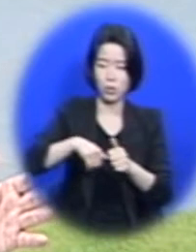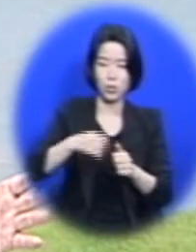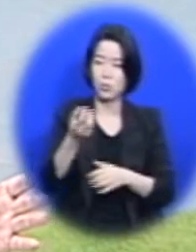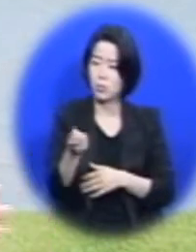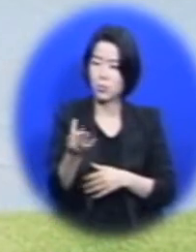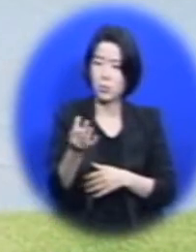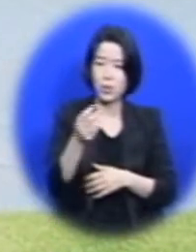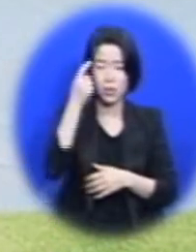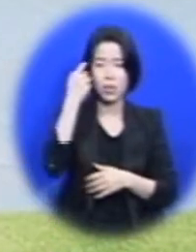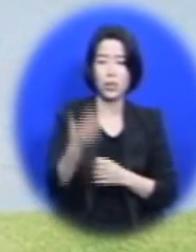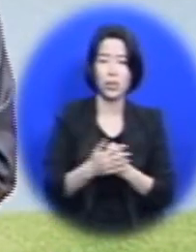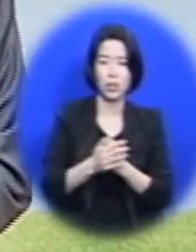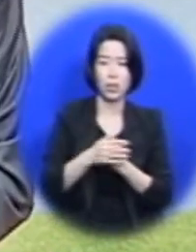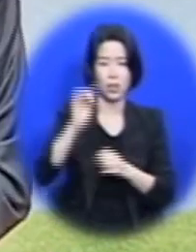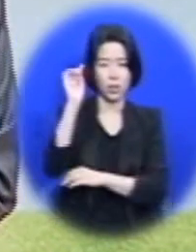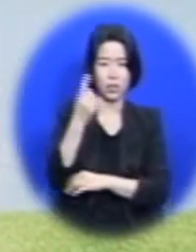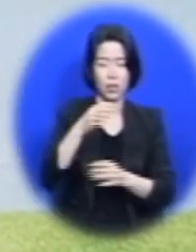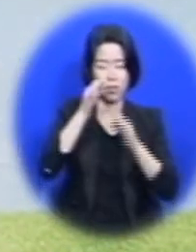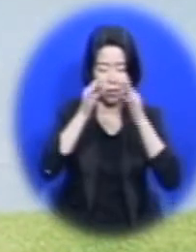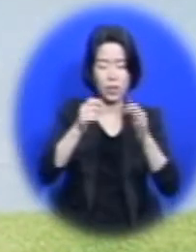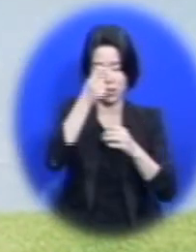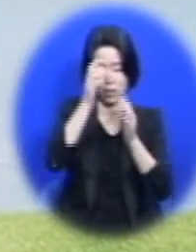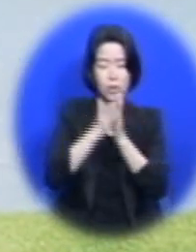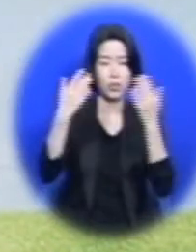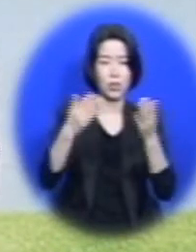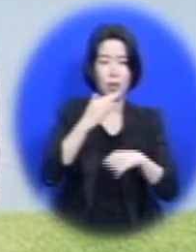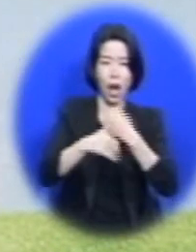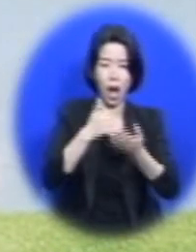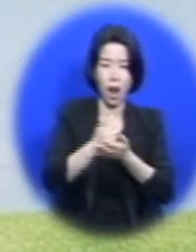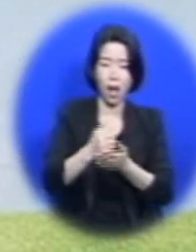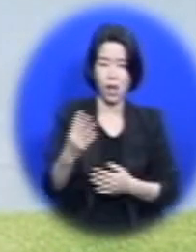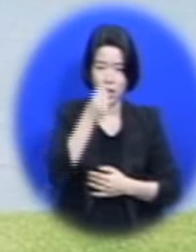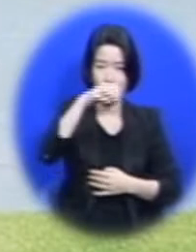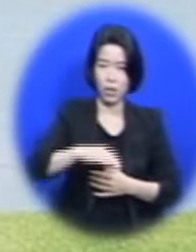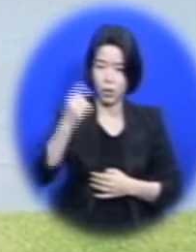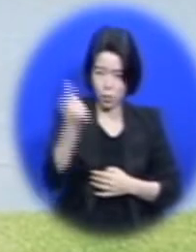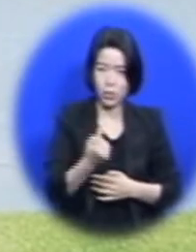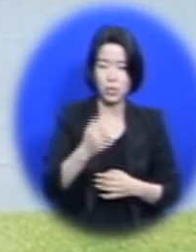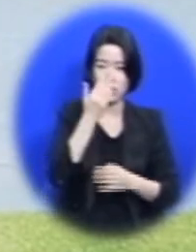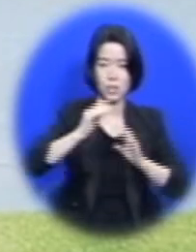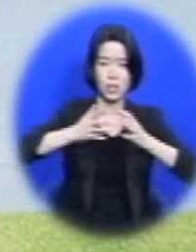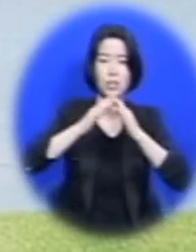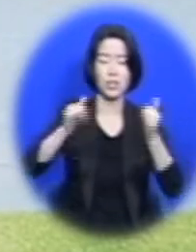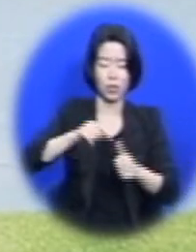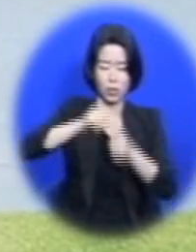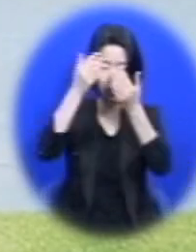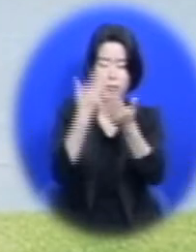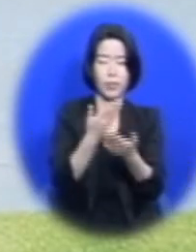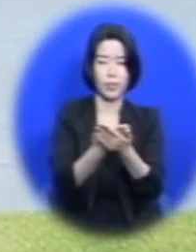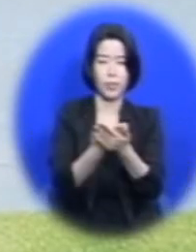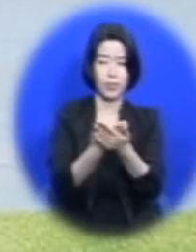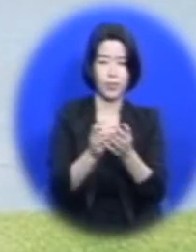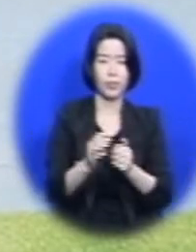되냐? 다윗은 탄식의 기도를 드립니다. 6절에 하나님, 시온에서 나오셔서 이스라엘을 구원해